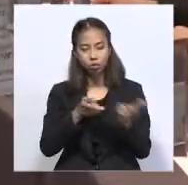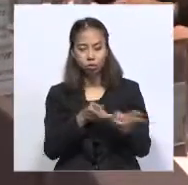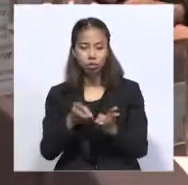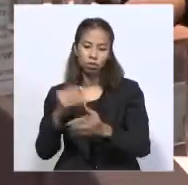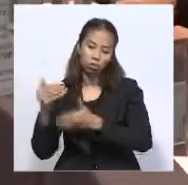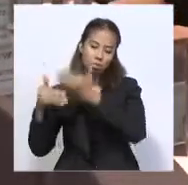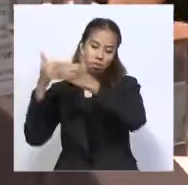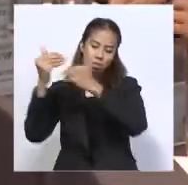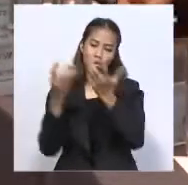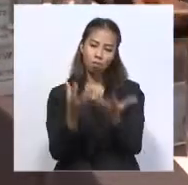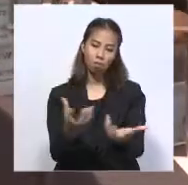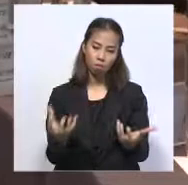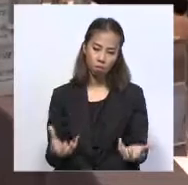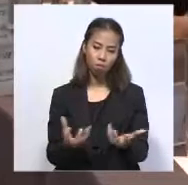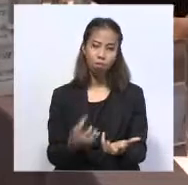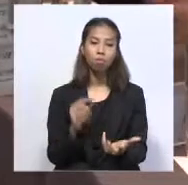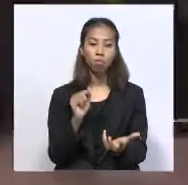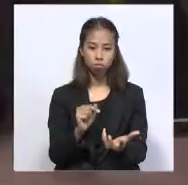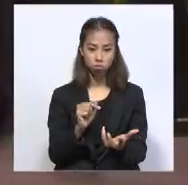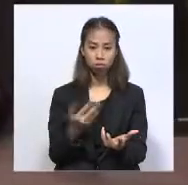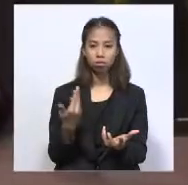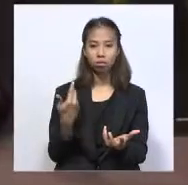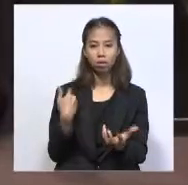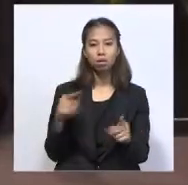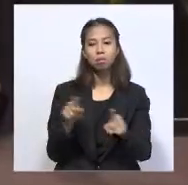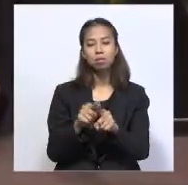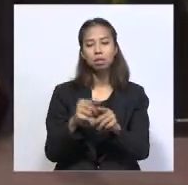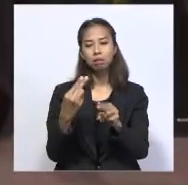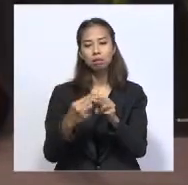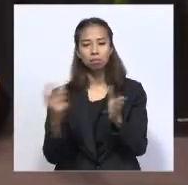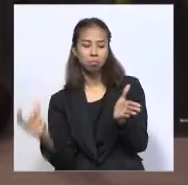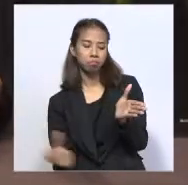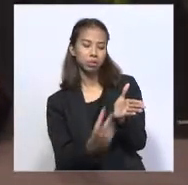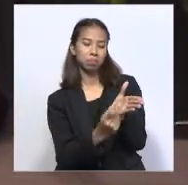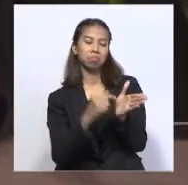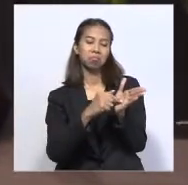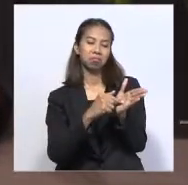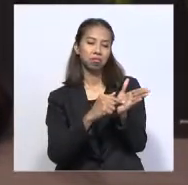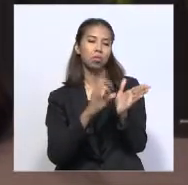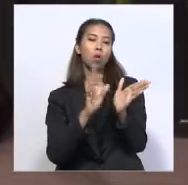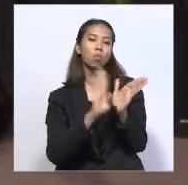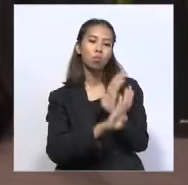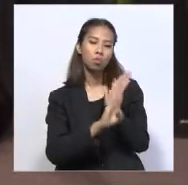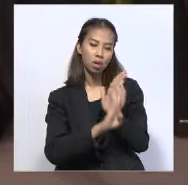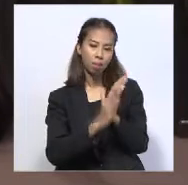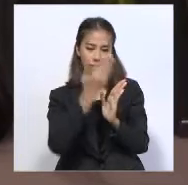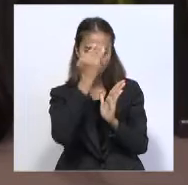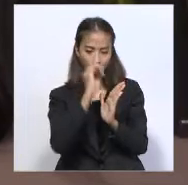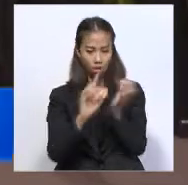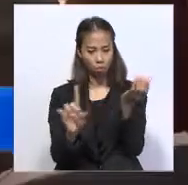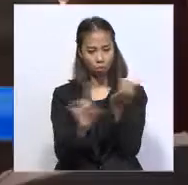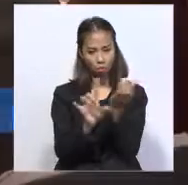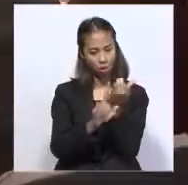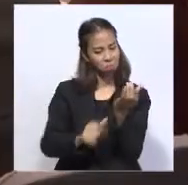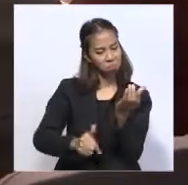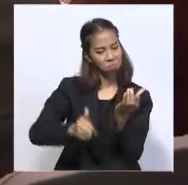ในการพัฒนาสินค้าแล้วก็การสร้างแบรนด์บุรีรัมย์ด้วยการยกระดับและพัฒนาสินค้าให้มีคุณภาพ